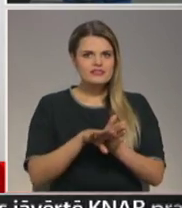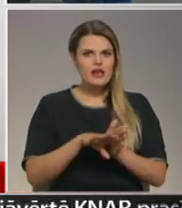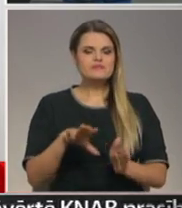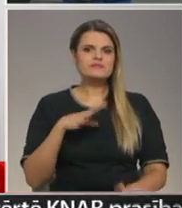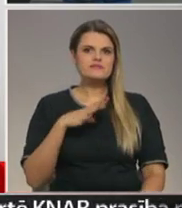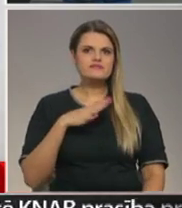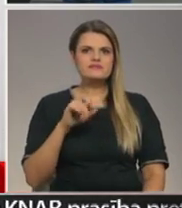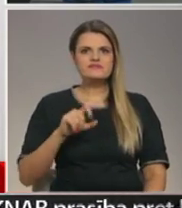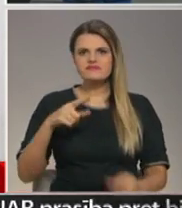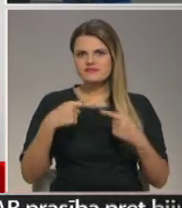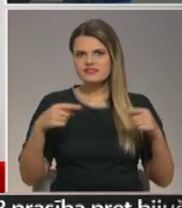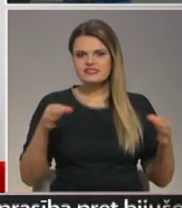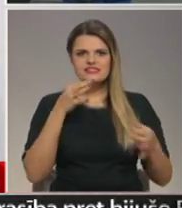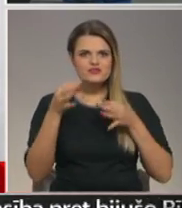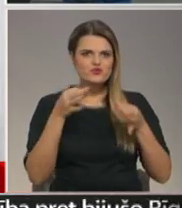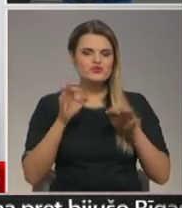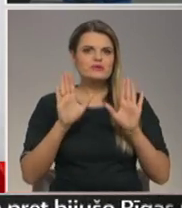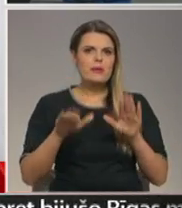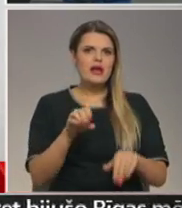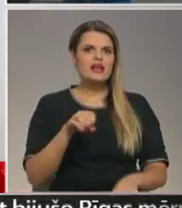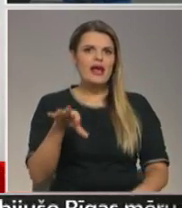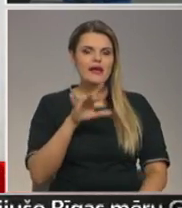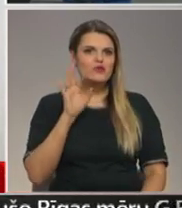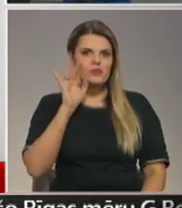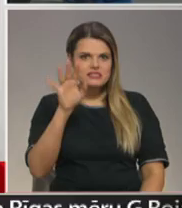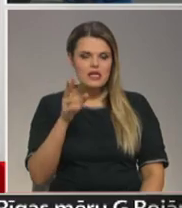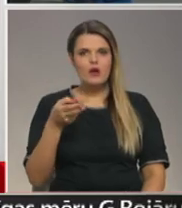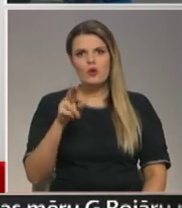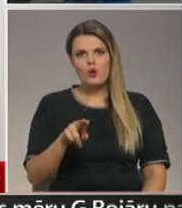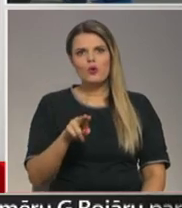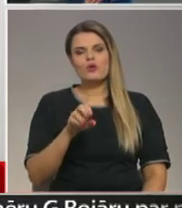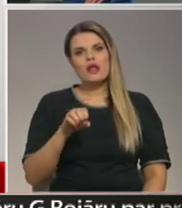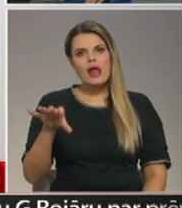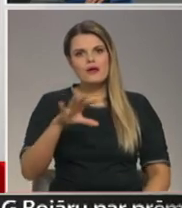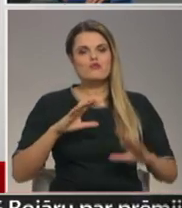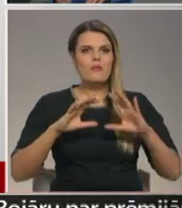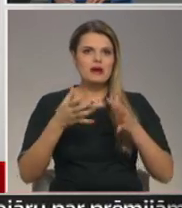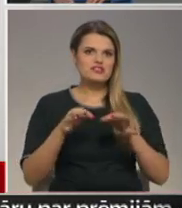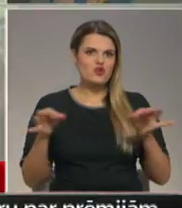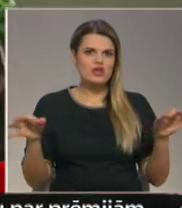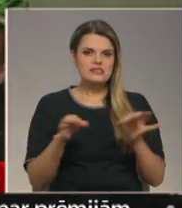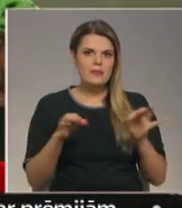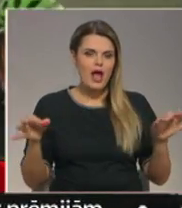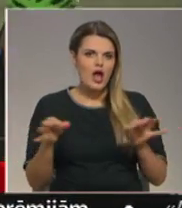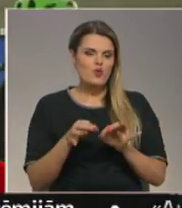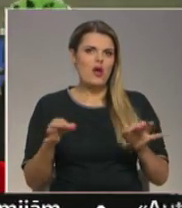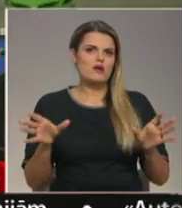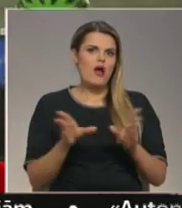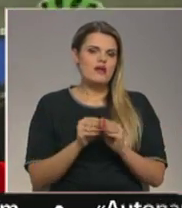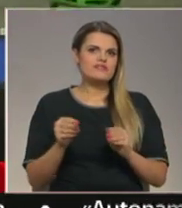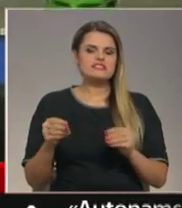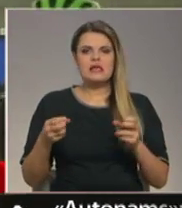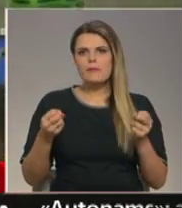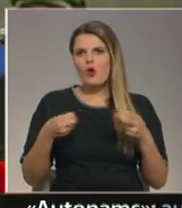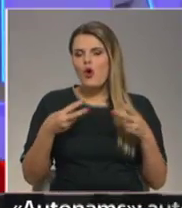vairākas diskusijas gan par Eiropas nākotni, gan Eiropas tādā pasaules jau mērogā ar visiem, par visiem konfliktiem.